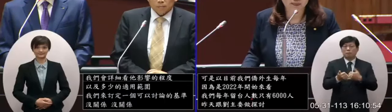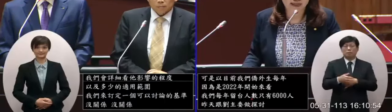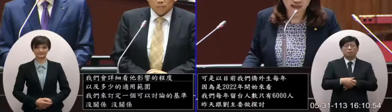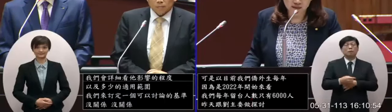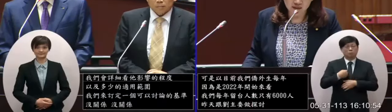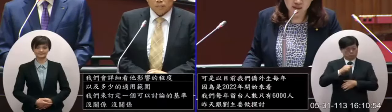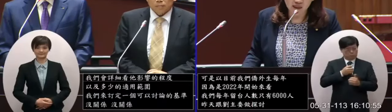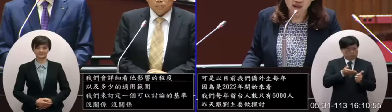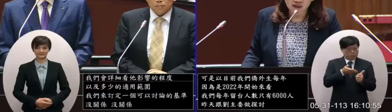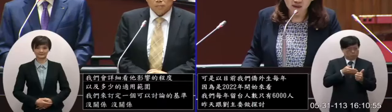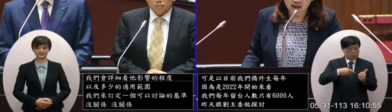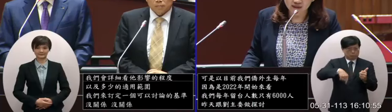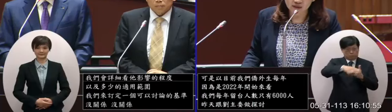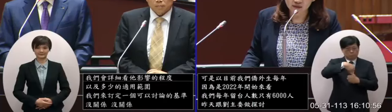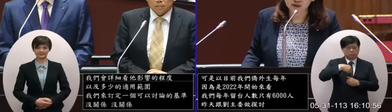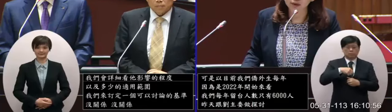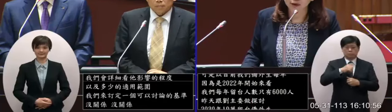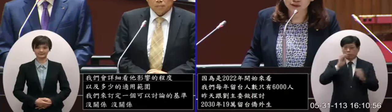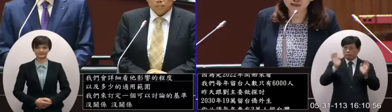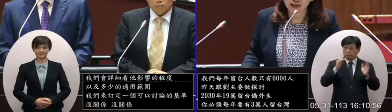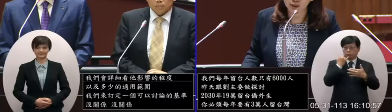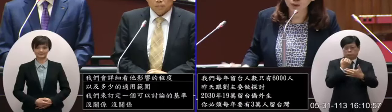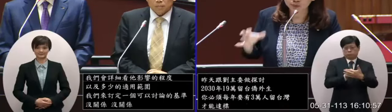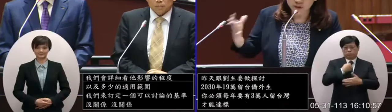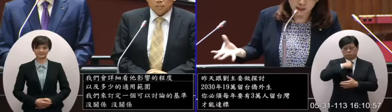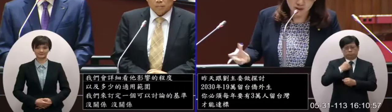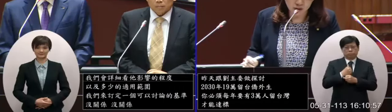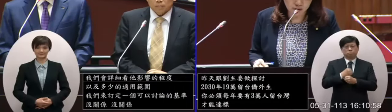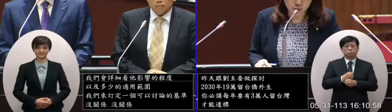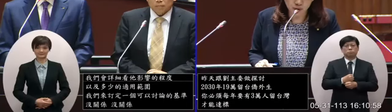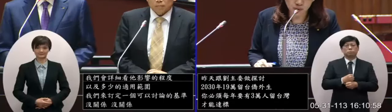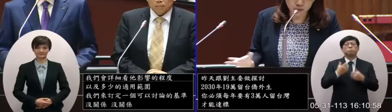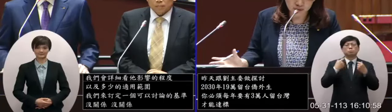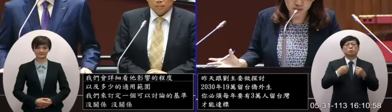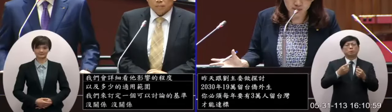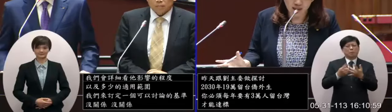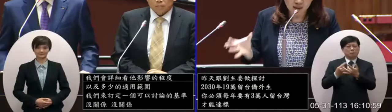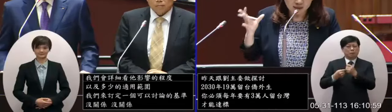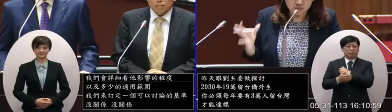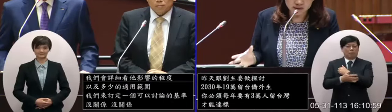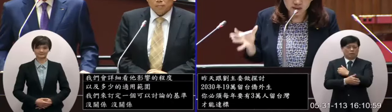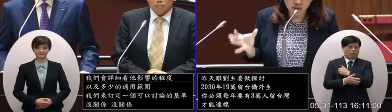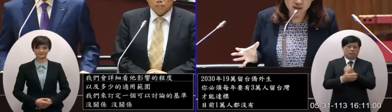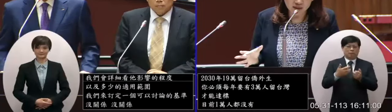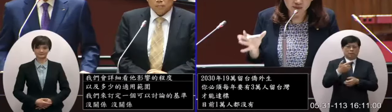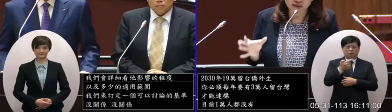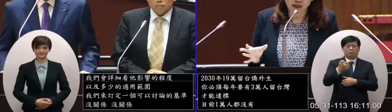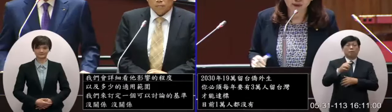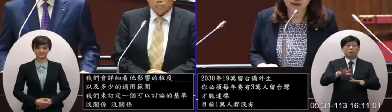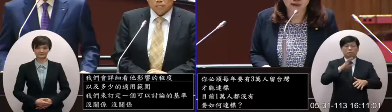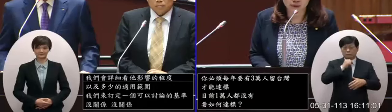自己培养的这些孩子能够留在台湾，因为我们毕竟还是缺工缺人嘛。那目前